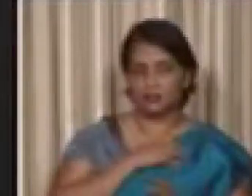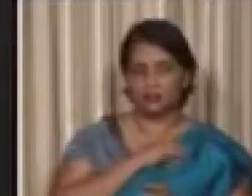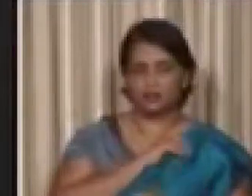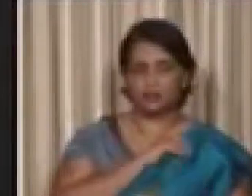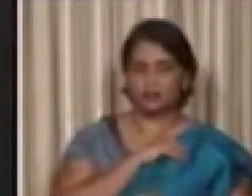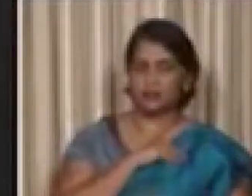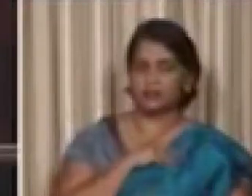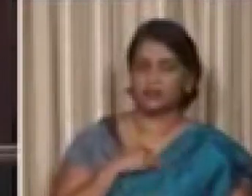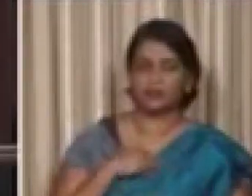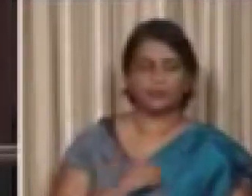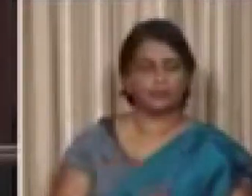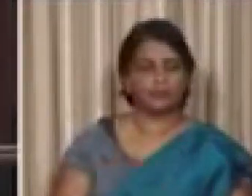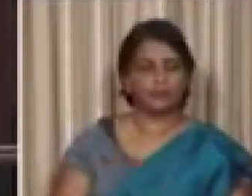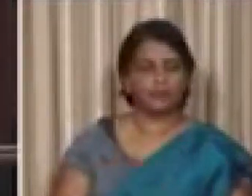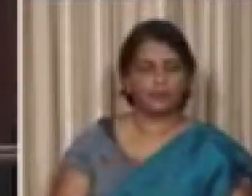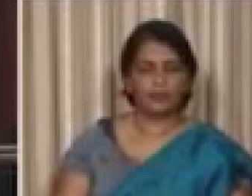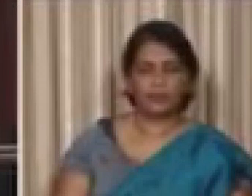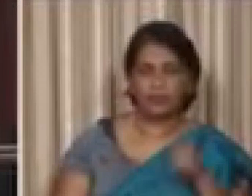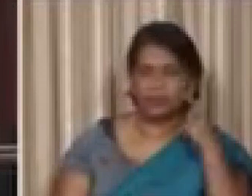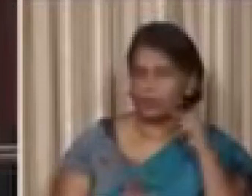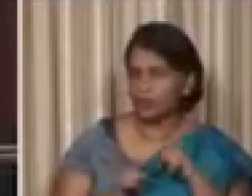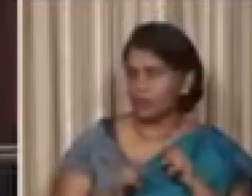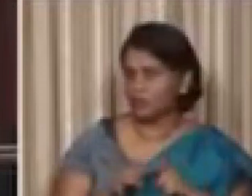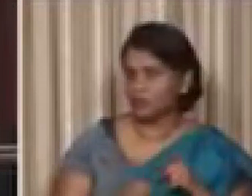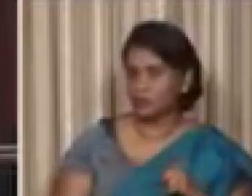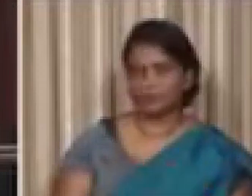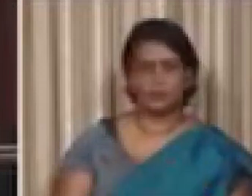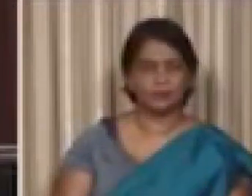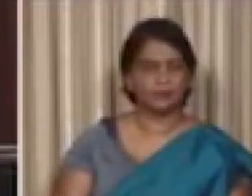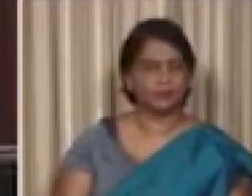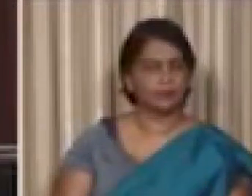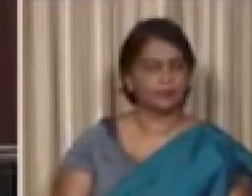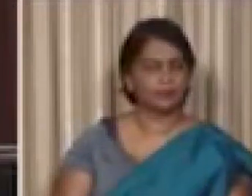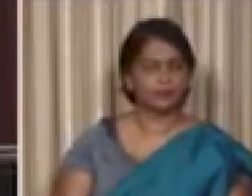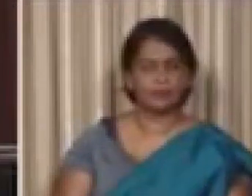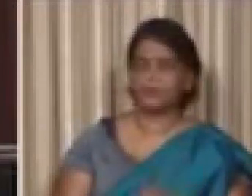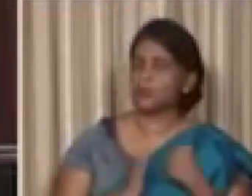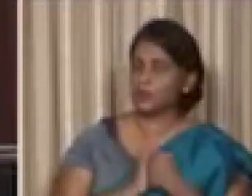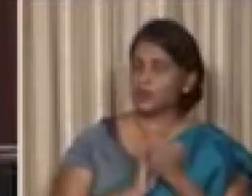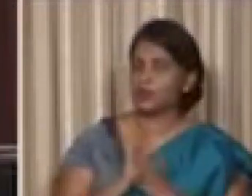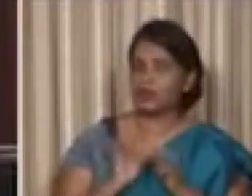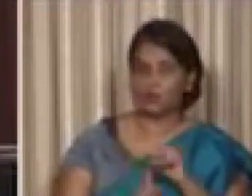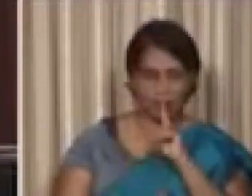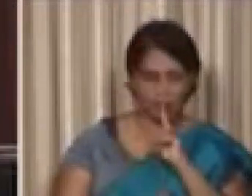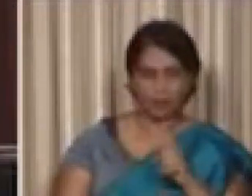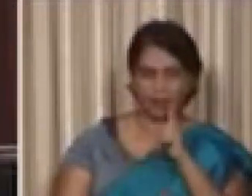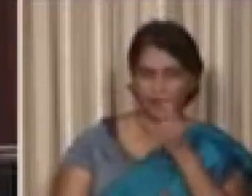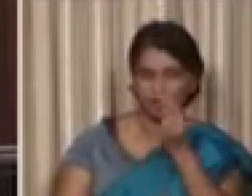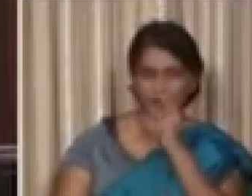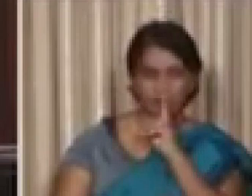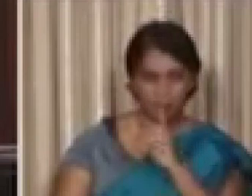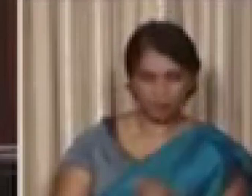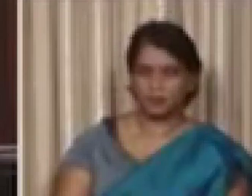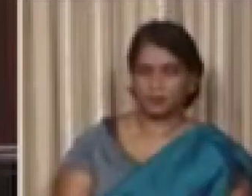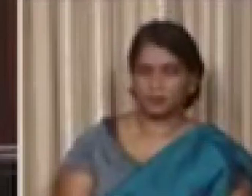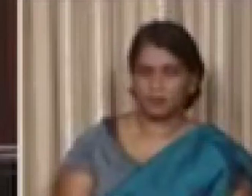you. Honorable Nalake Goreva, what is the point of order? ගරු ඇමතිතුමා සඳහන් කරපු එක කාරණයක් ගැන මම පොඩි පැහැදිලි කිරීමක් කරන්න. Honorable